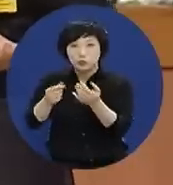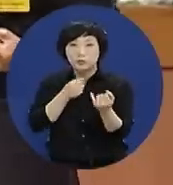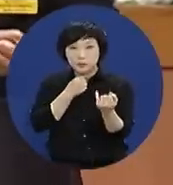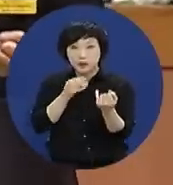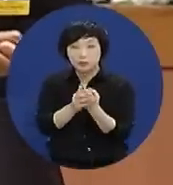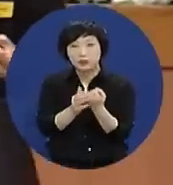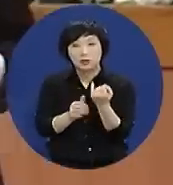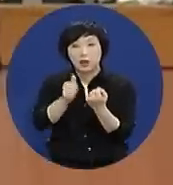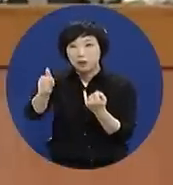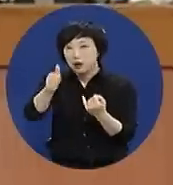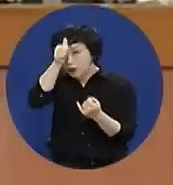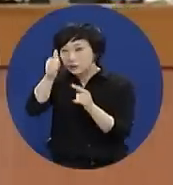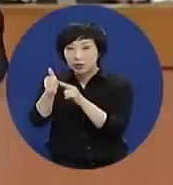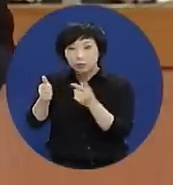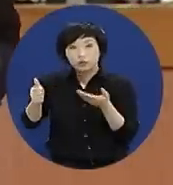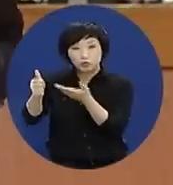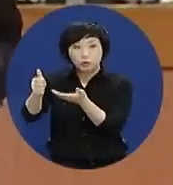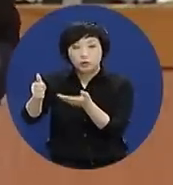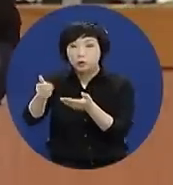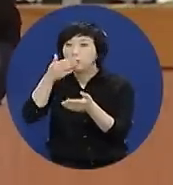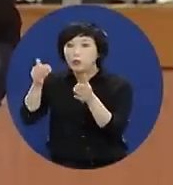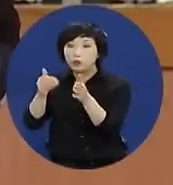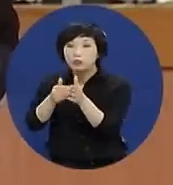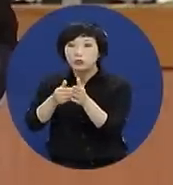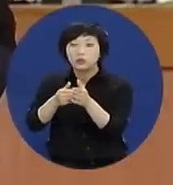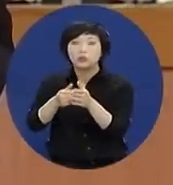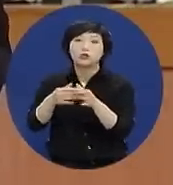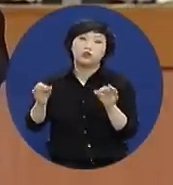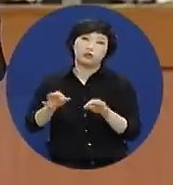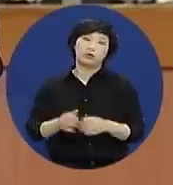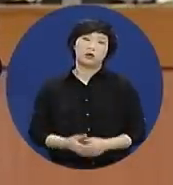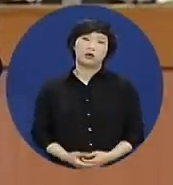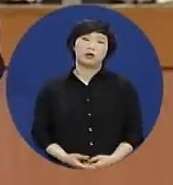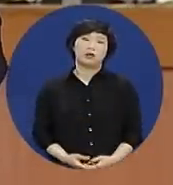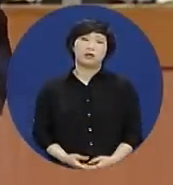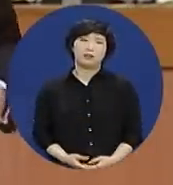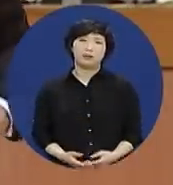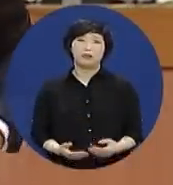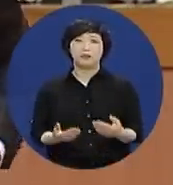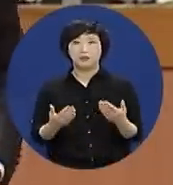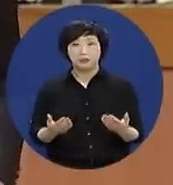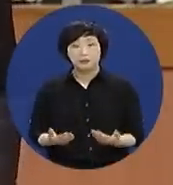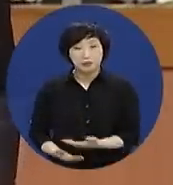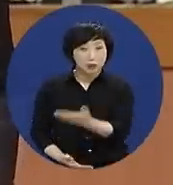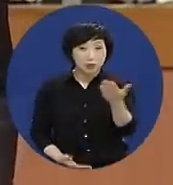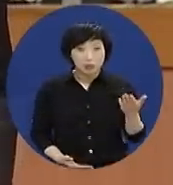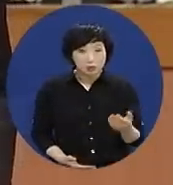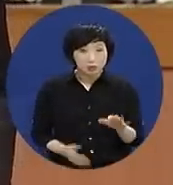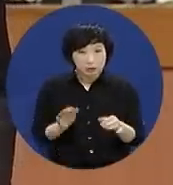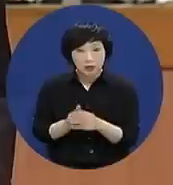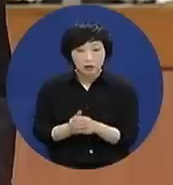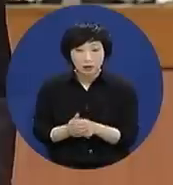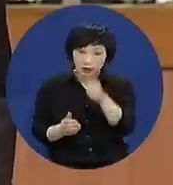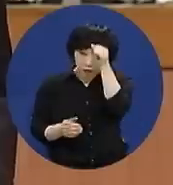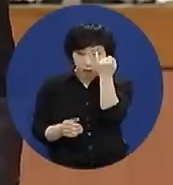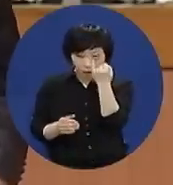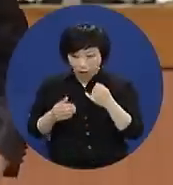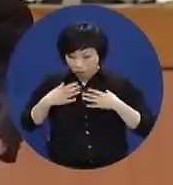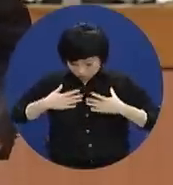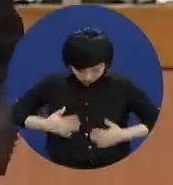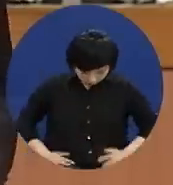た食べた瞬間に全てが変わりますあ私たちは裸である